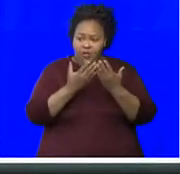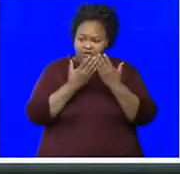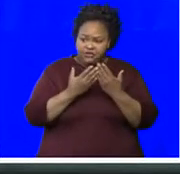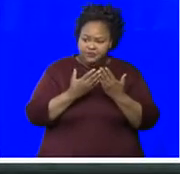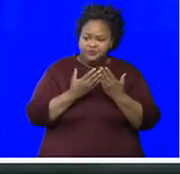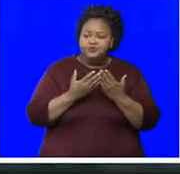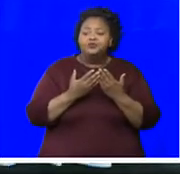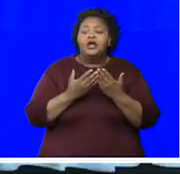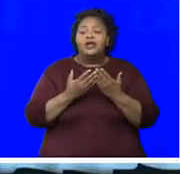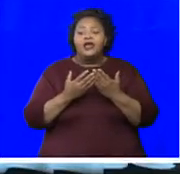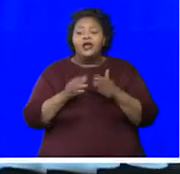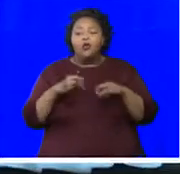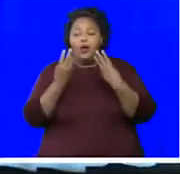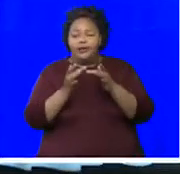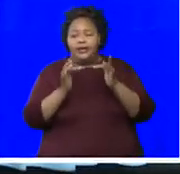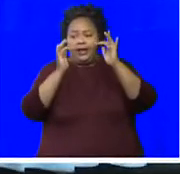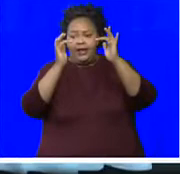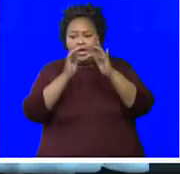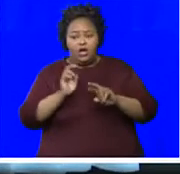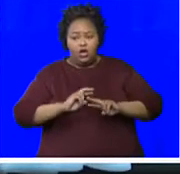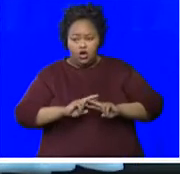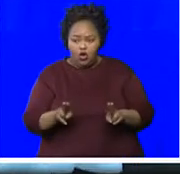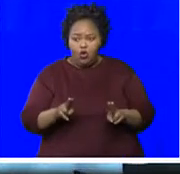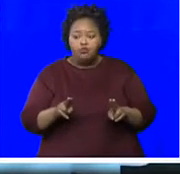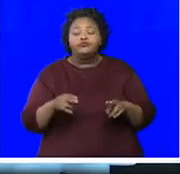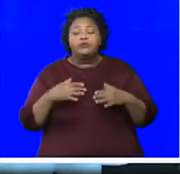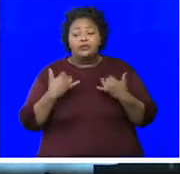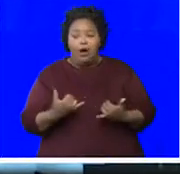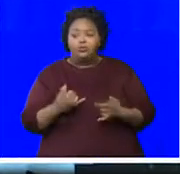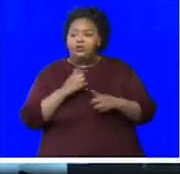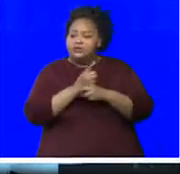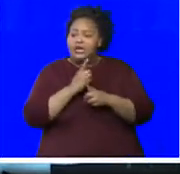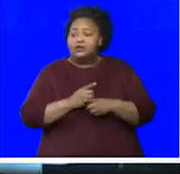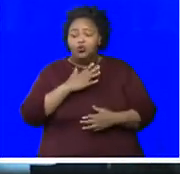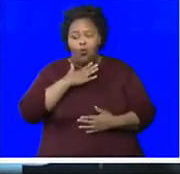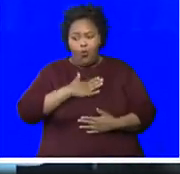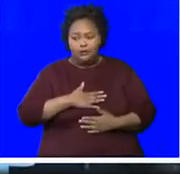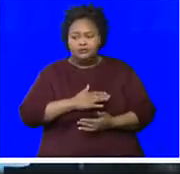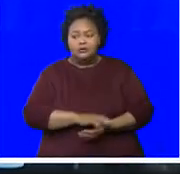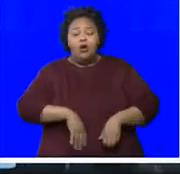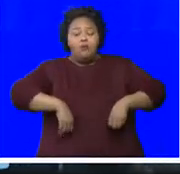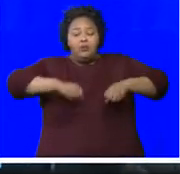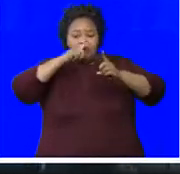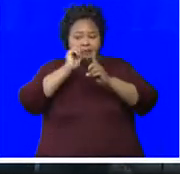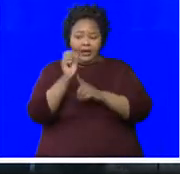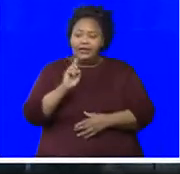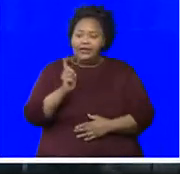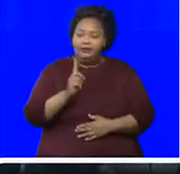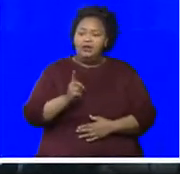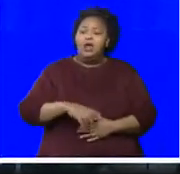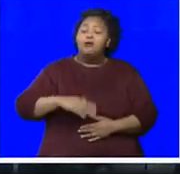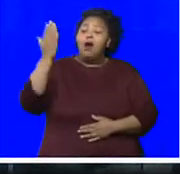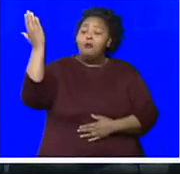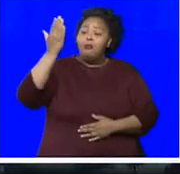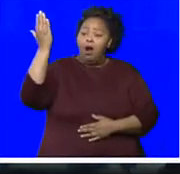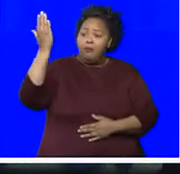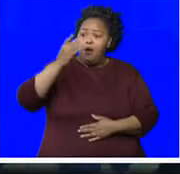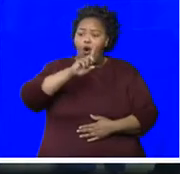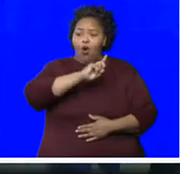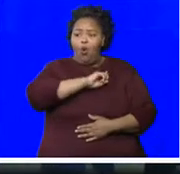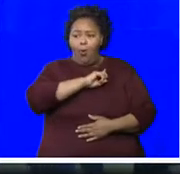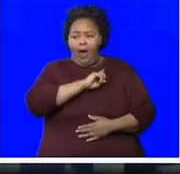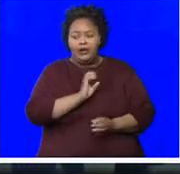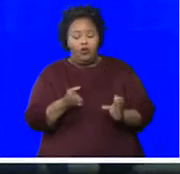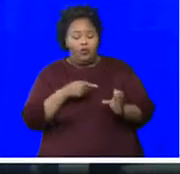emakolishi lamanyenti kuleli. Umphathi walelibandla Mboni Dlamini uchaza kabanti emhlangano lapho khona lelibandla lifundisa kabanti